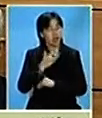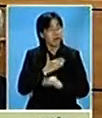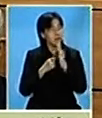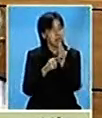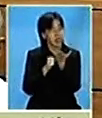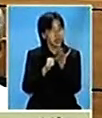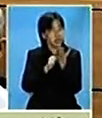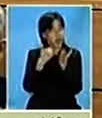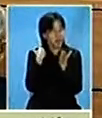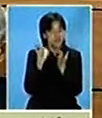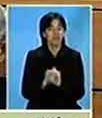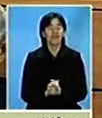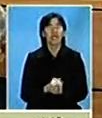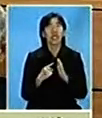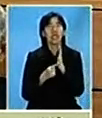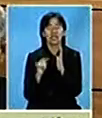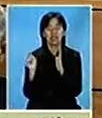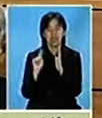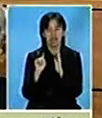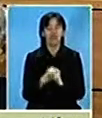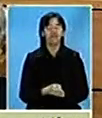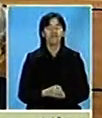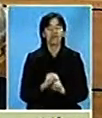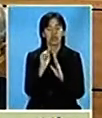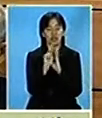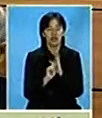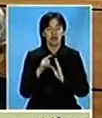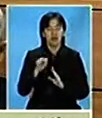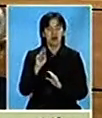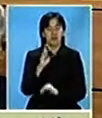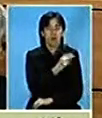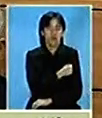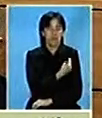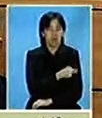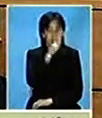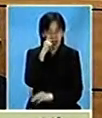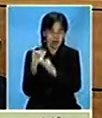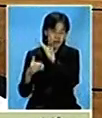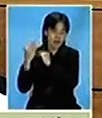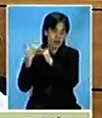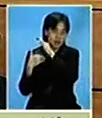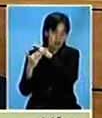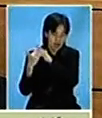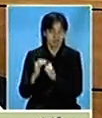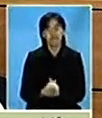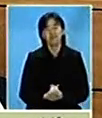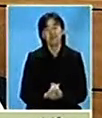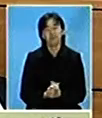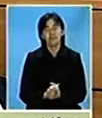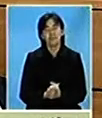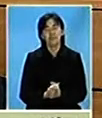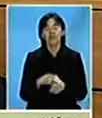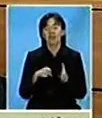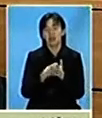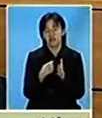ท่านประธานก็คือเพิ่มเติมนะครับว่าร่างพระบัญญัติวิชาชีพการแพทย์แผนไทยและการแพทย์แผนไทยประยุกต์นะครับเหตุผ